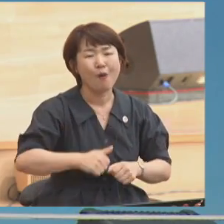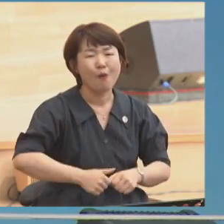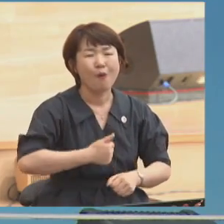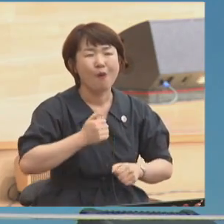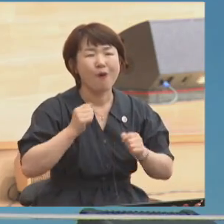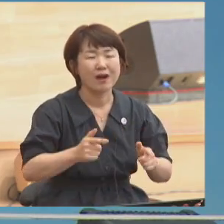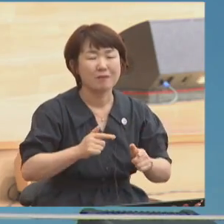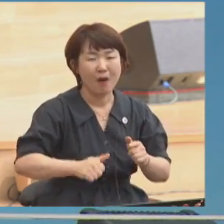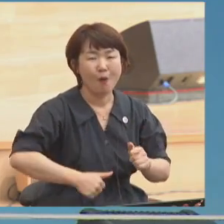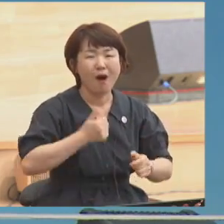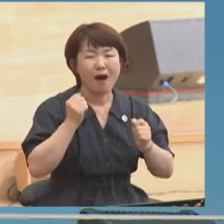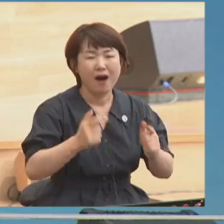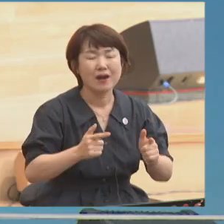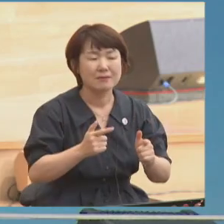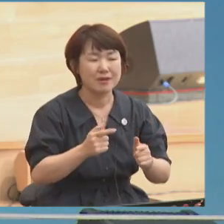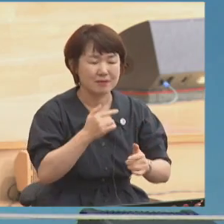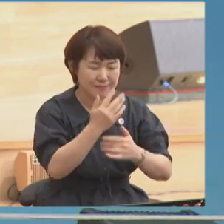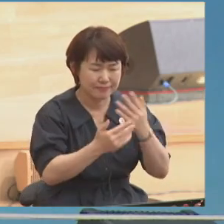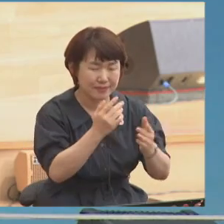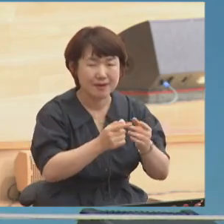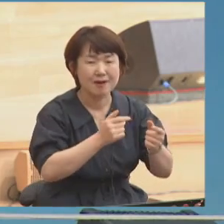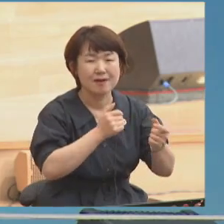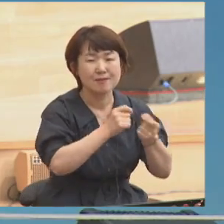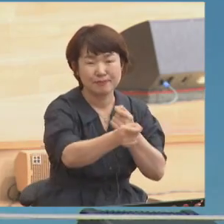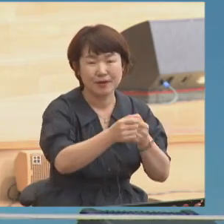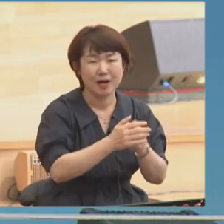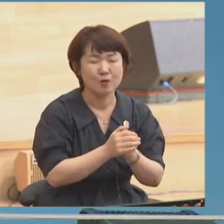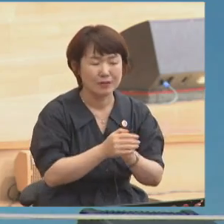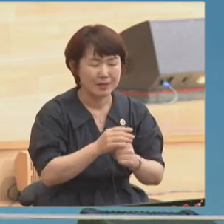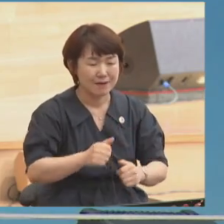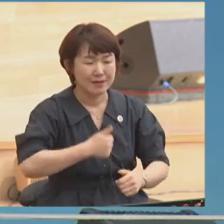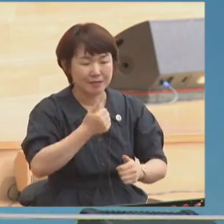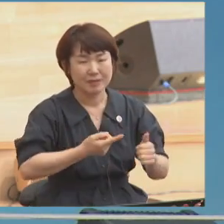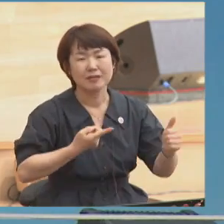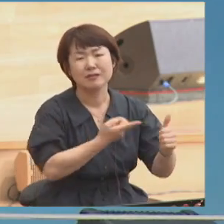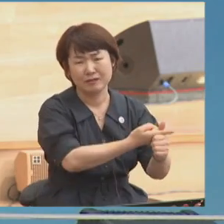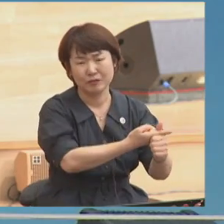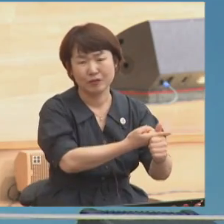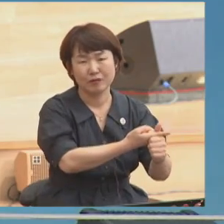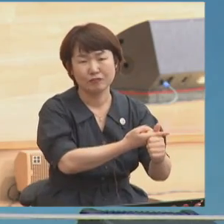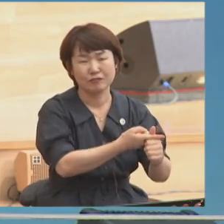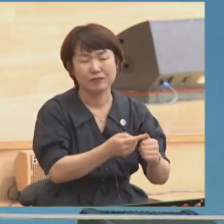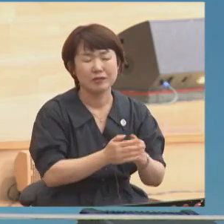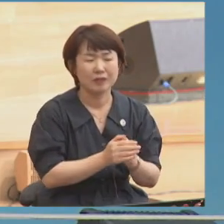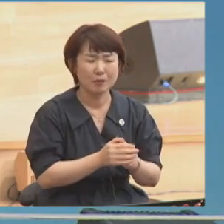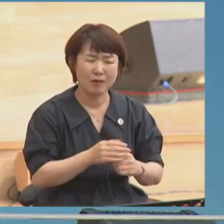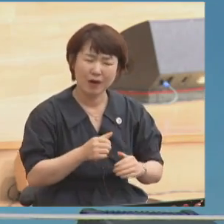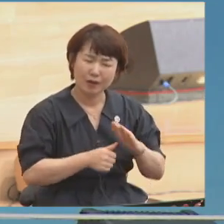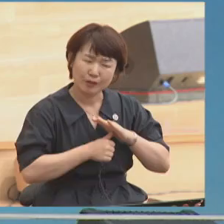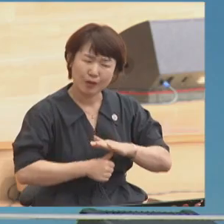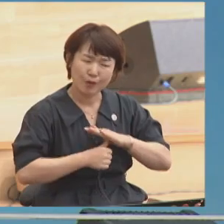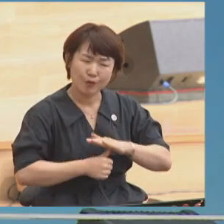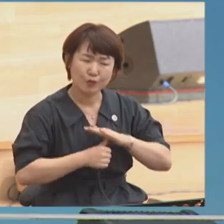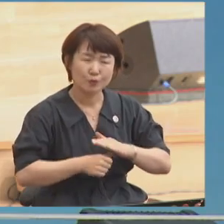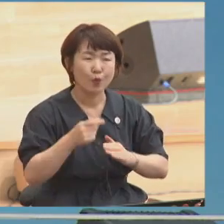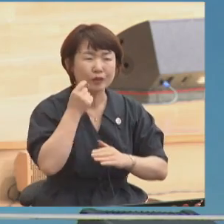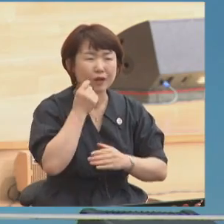홧김에 불도 지르고 홧김에 그냥 찔러버리기도 하고 여러분 이토록 컨트롤되지 않는